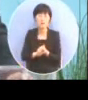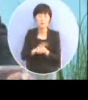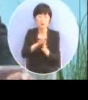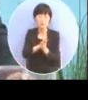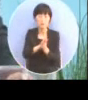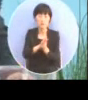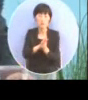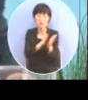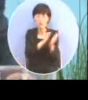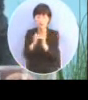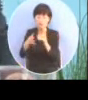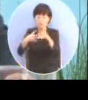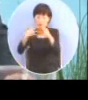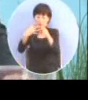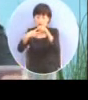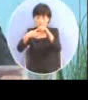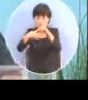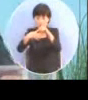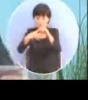Ở đây có 4 điều nói ở đây.